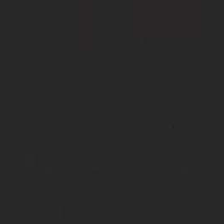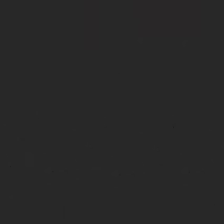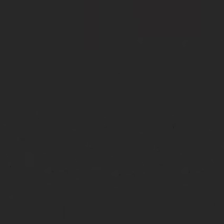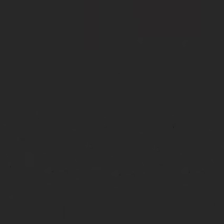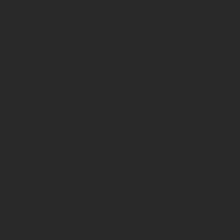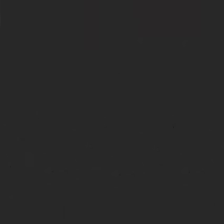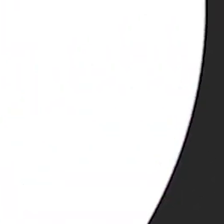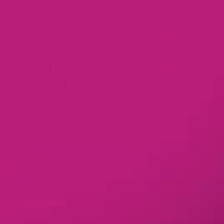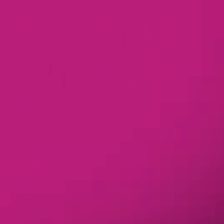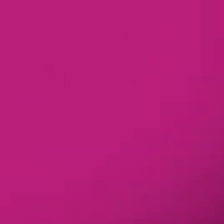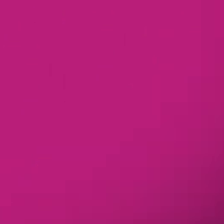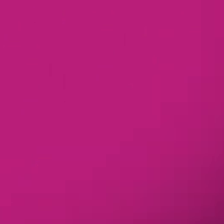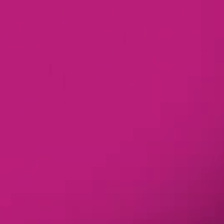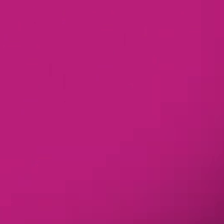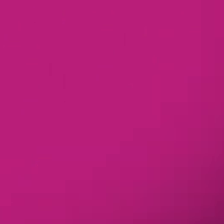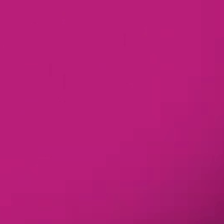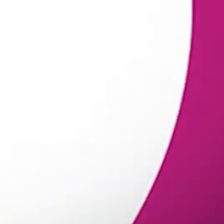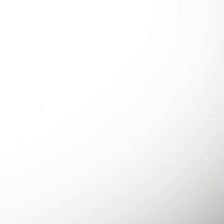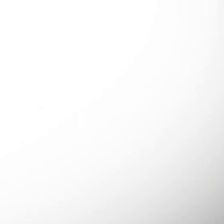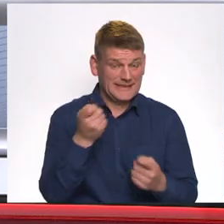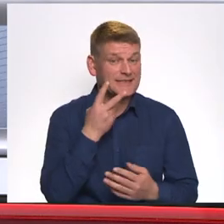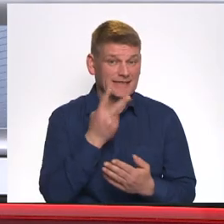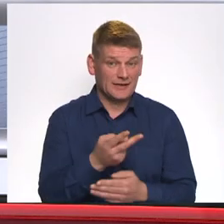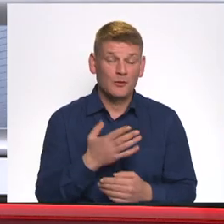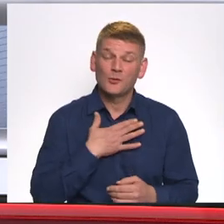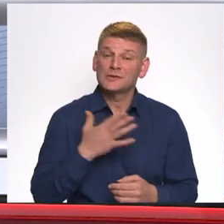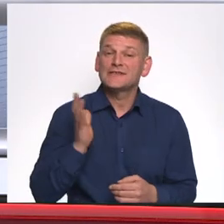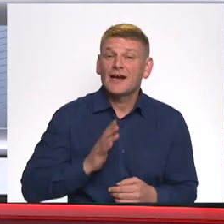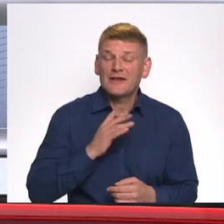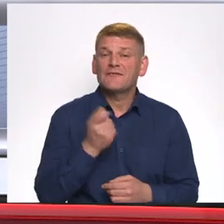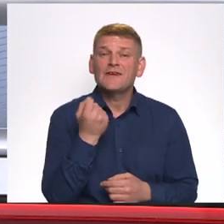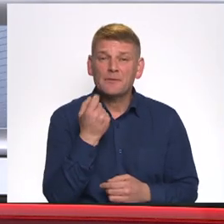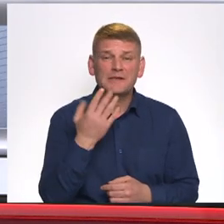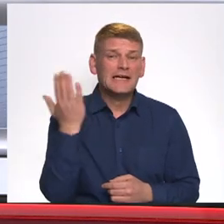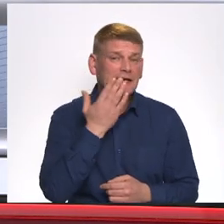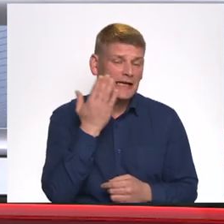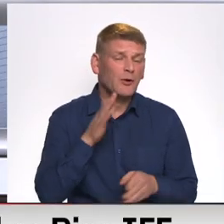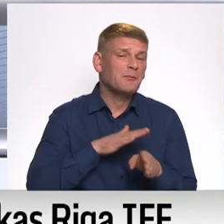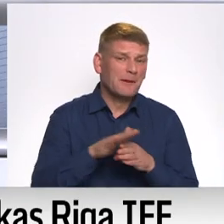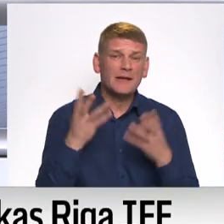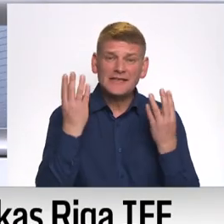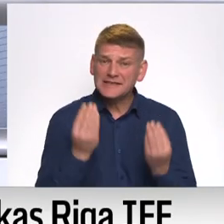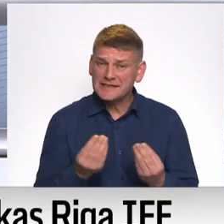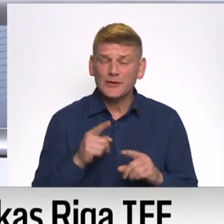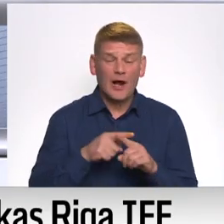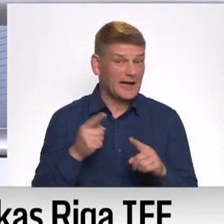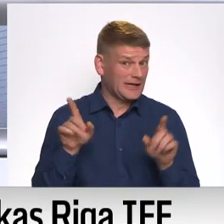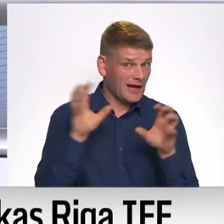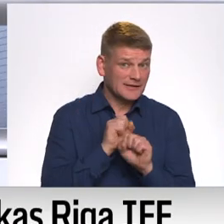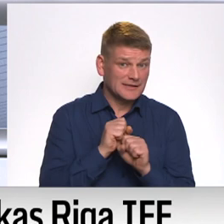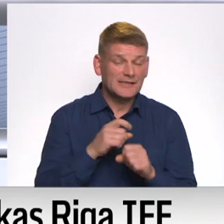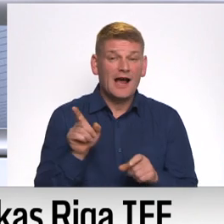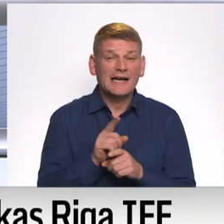Re! Viss ēters ir te! Mūs sagaida 11 kino piepildītas dienas un arī naktis.